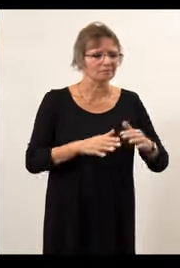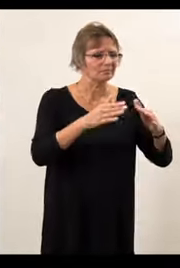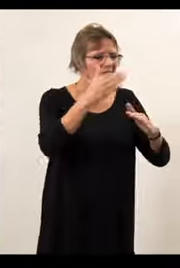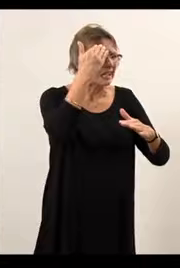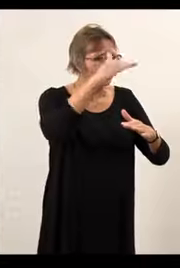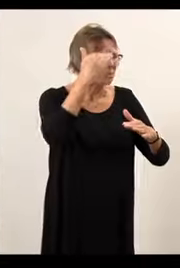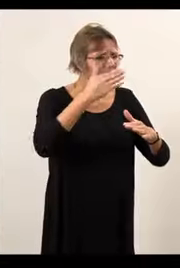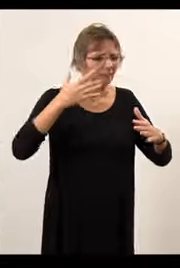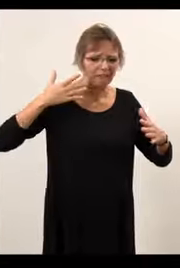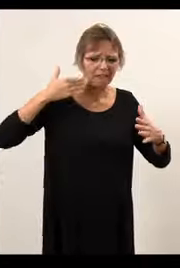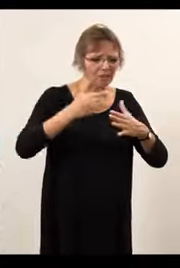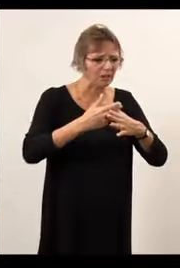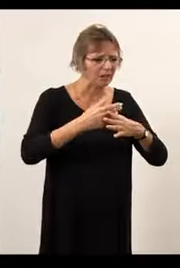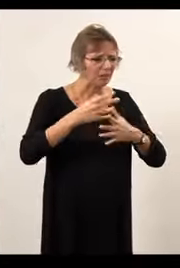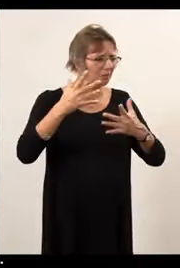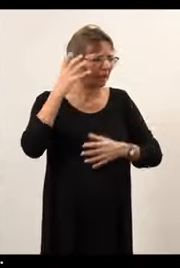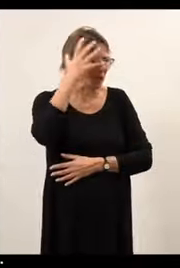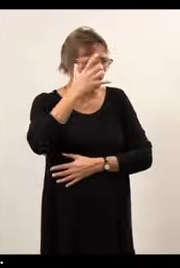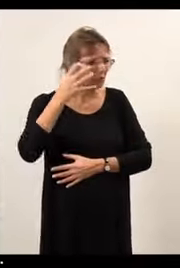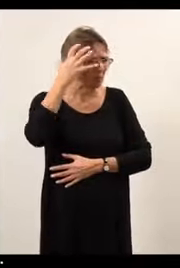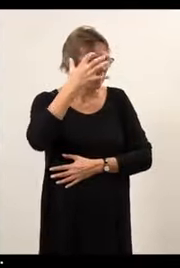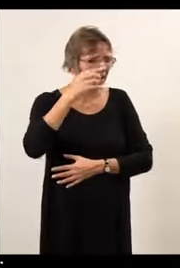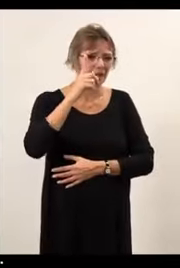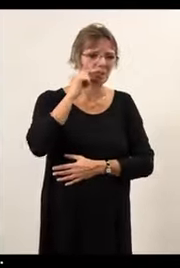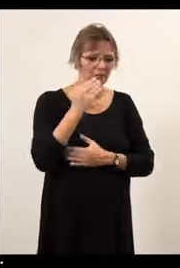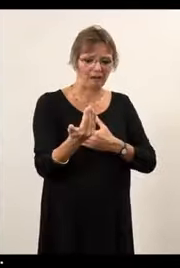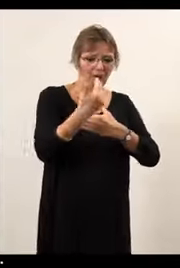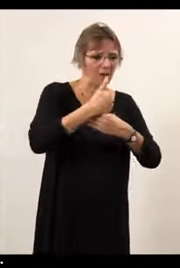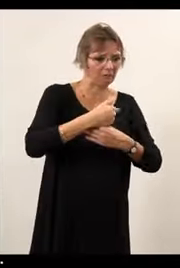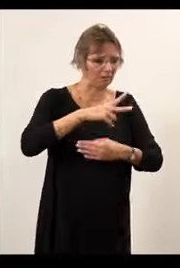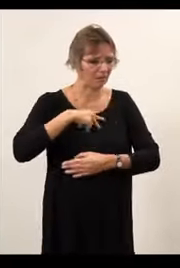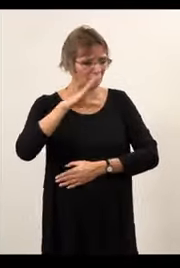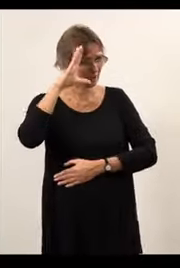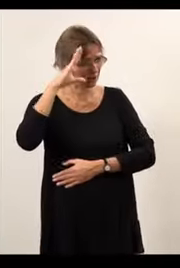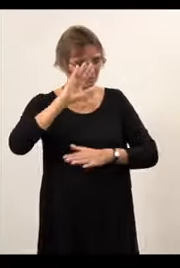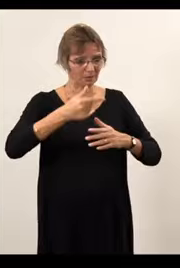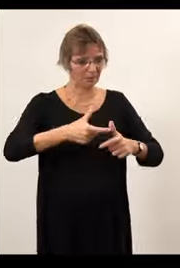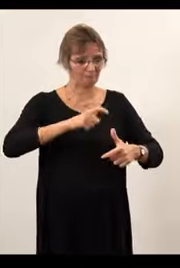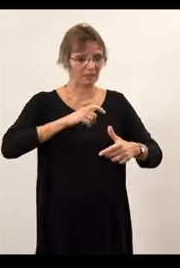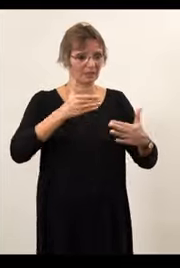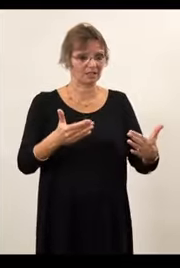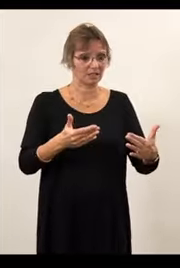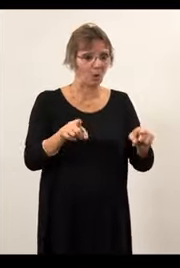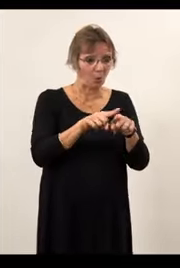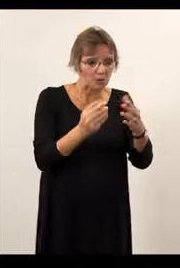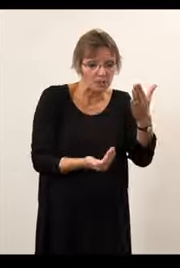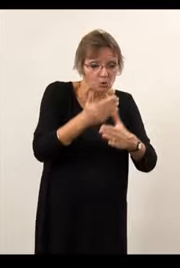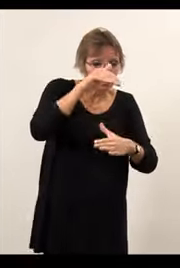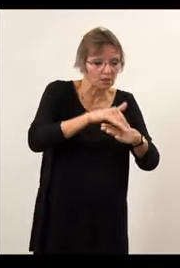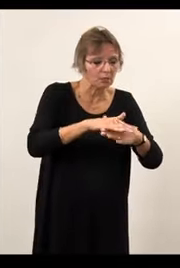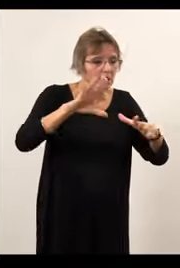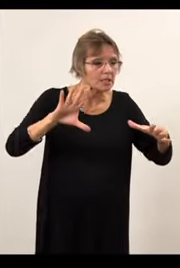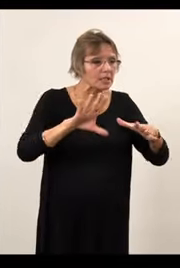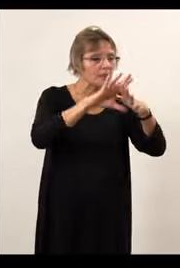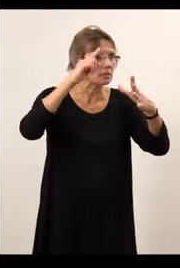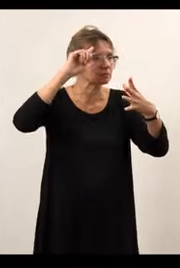sais, pendant longtemps, j'ai fait le même cauchemar. C'était papa qui rentre dans ma chambre et c'est mon tour. Et même la journée, des fois, j'avais